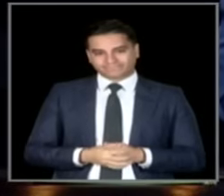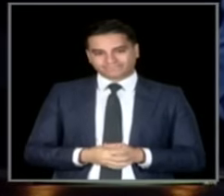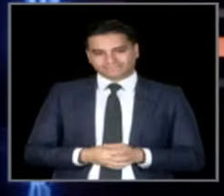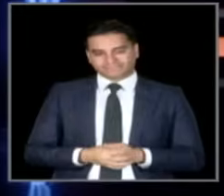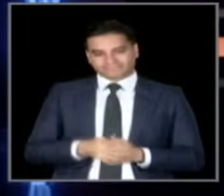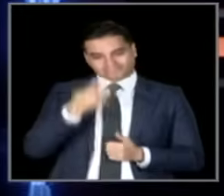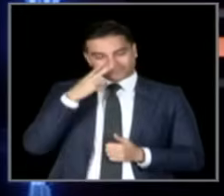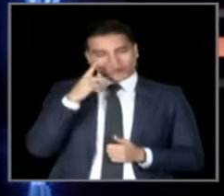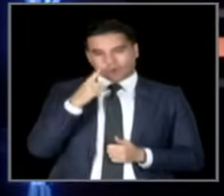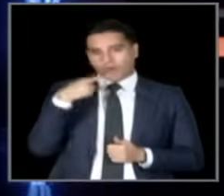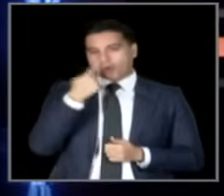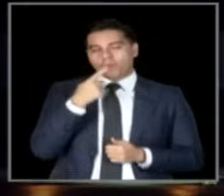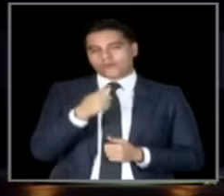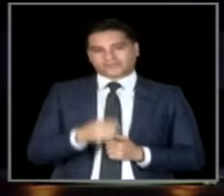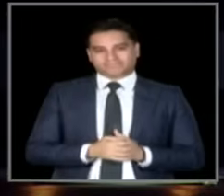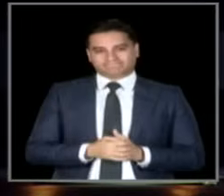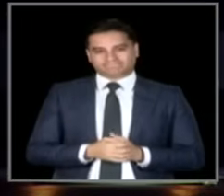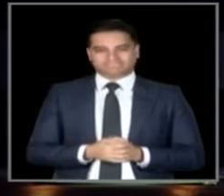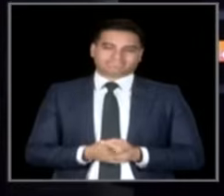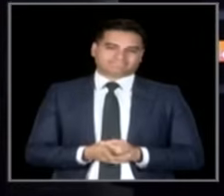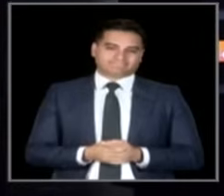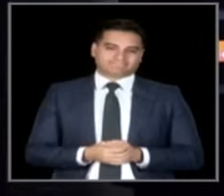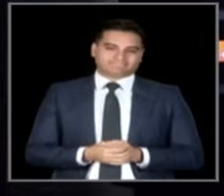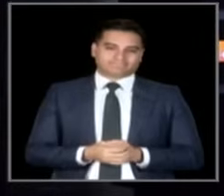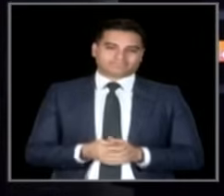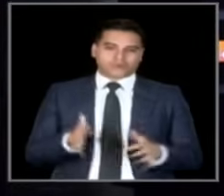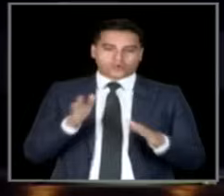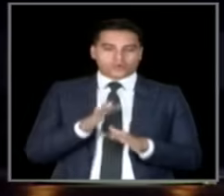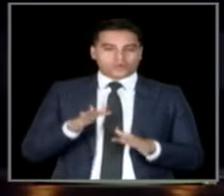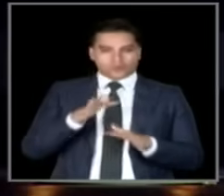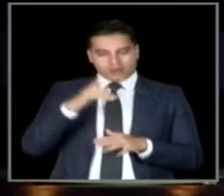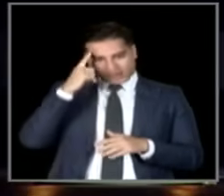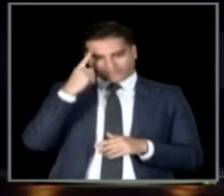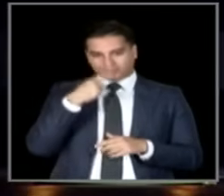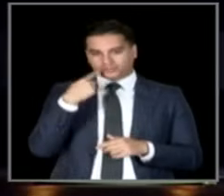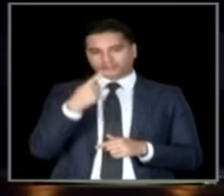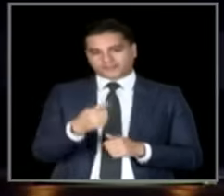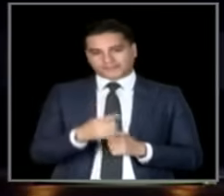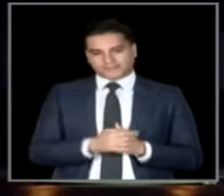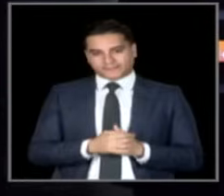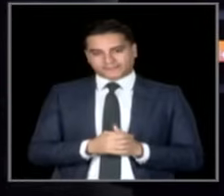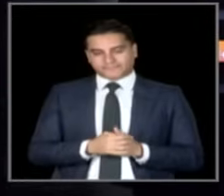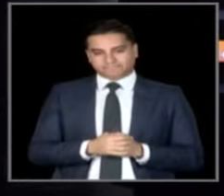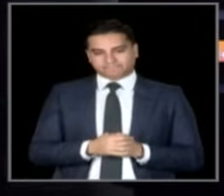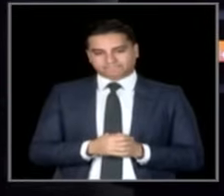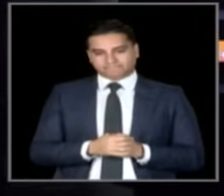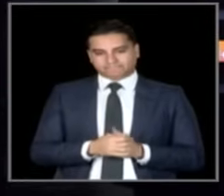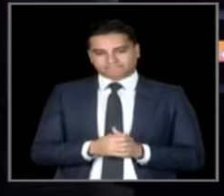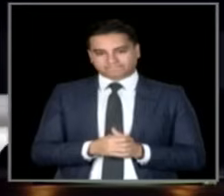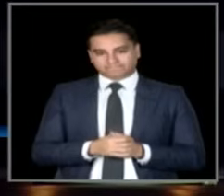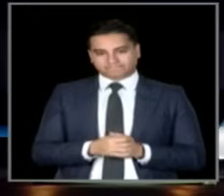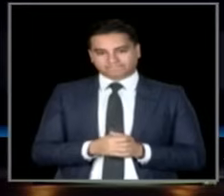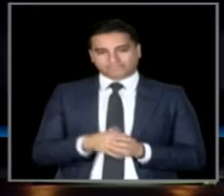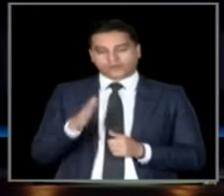هو ده. كلنا عارفين شكله، دلوقتي عرفنا اسمه. تمام،